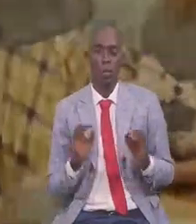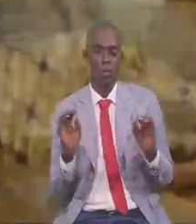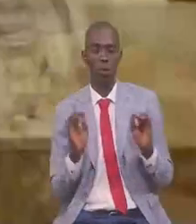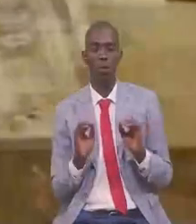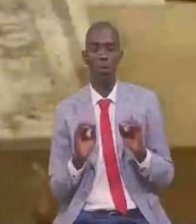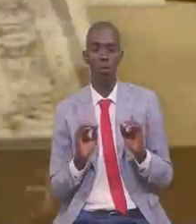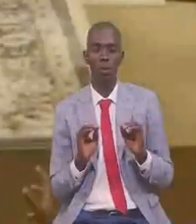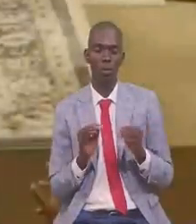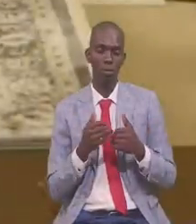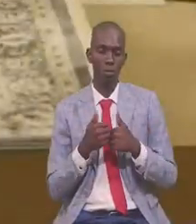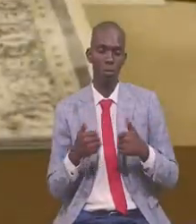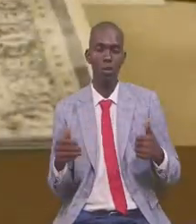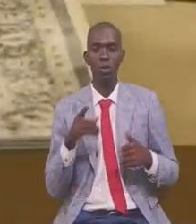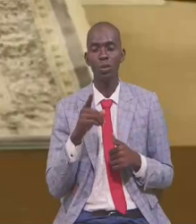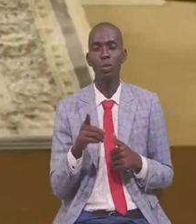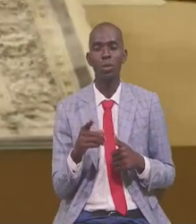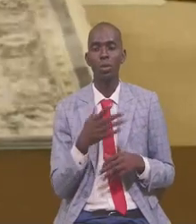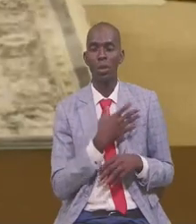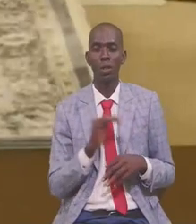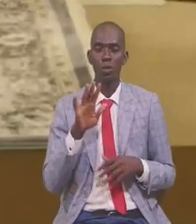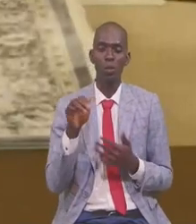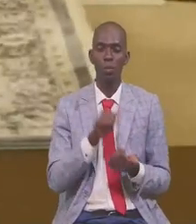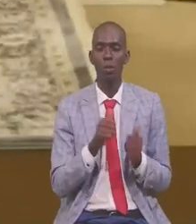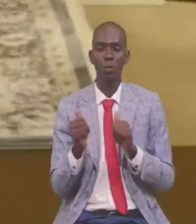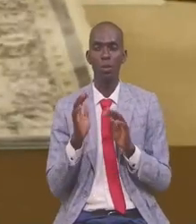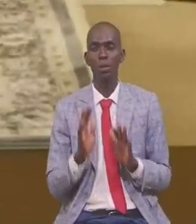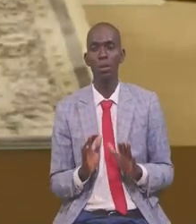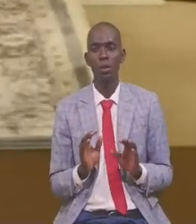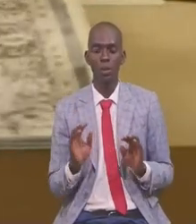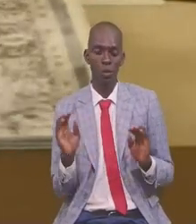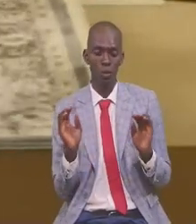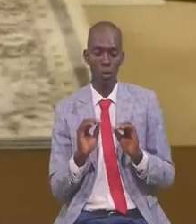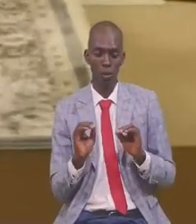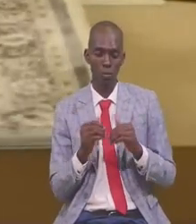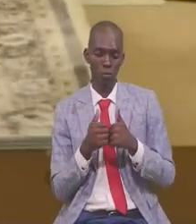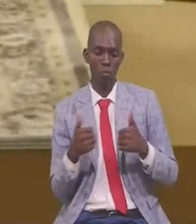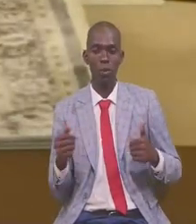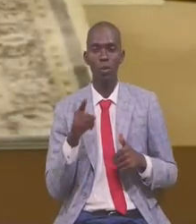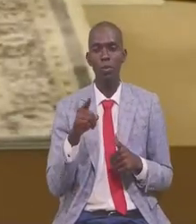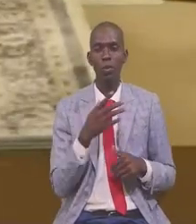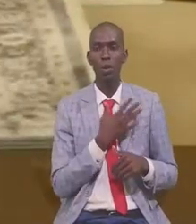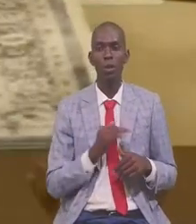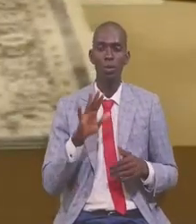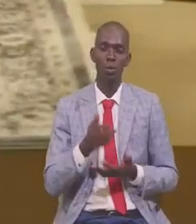Rien entre toi et celui qui baptise. Rien entre toi et ton bienfaiteur.